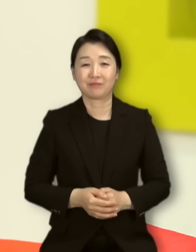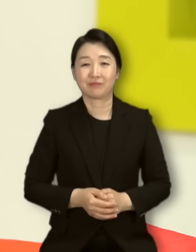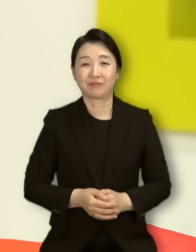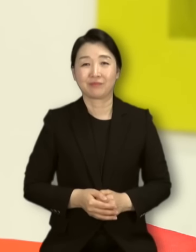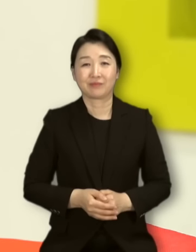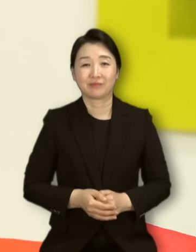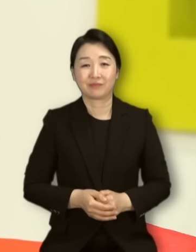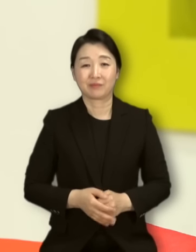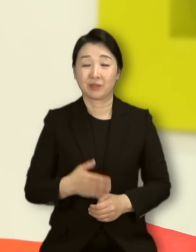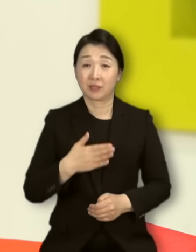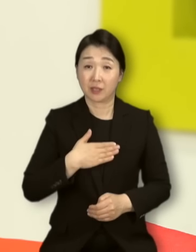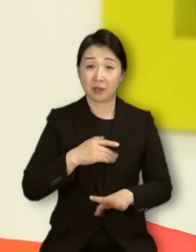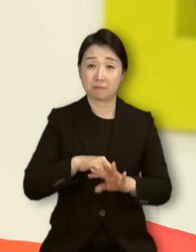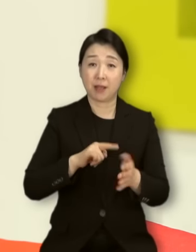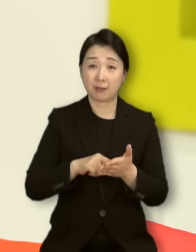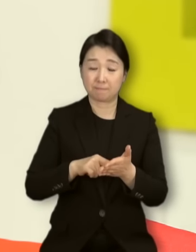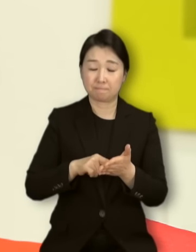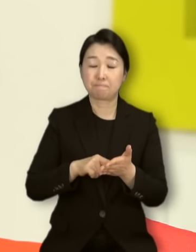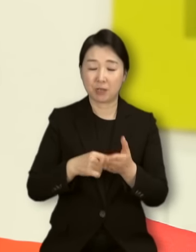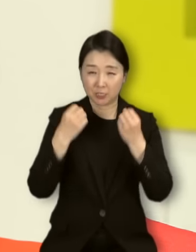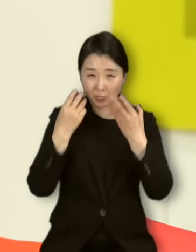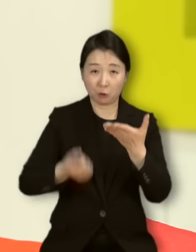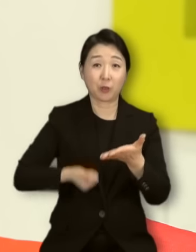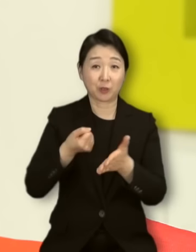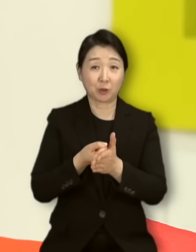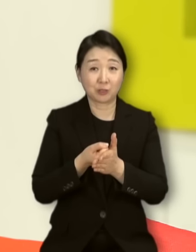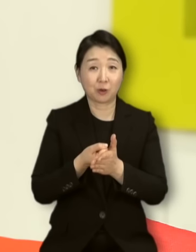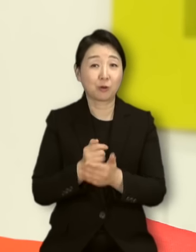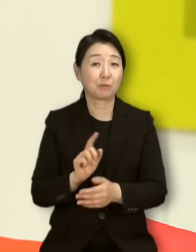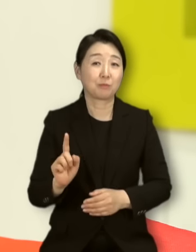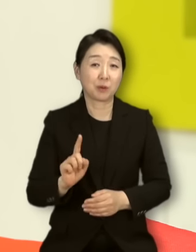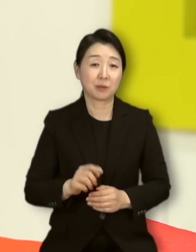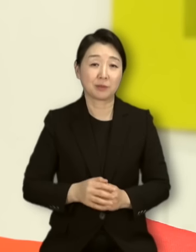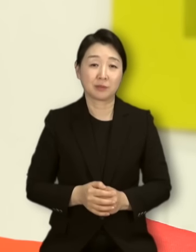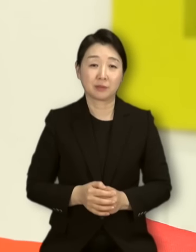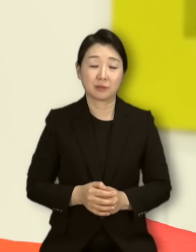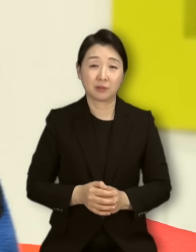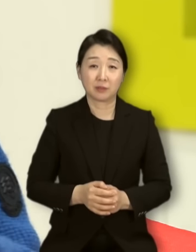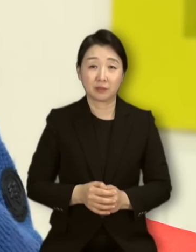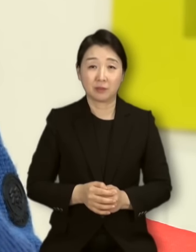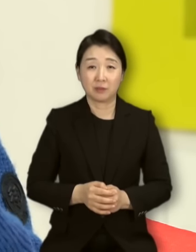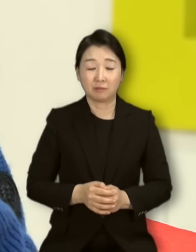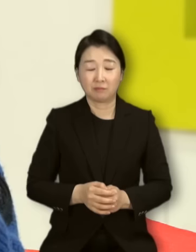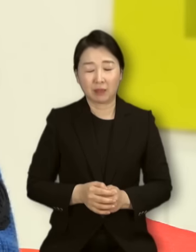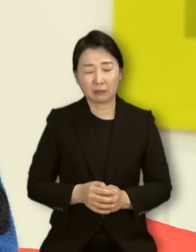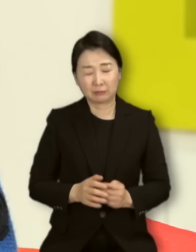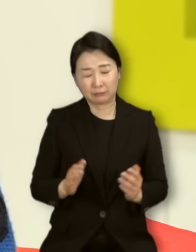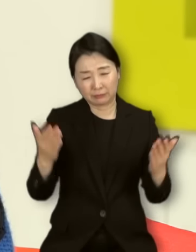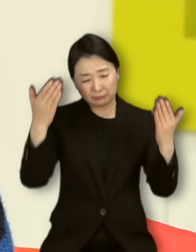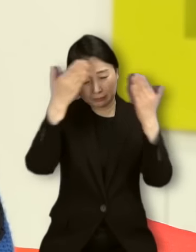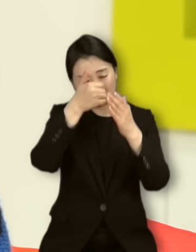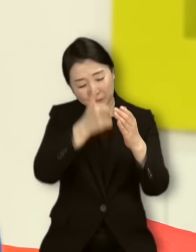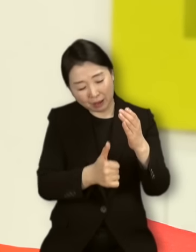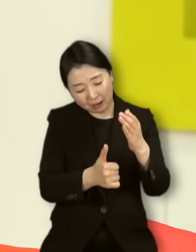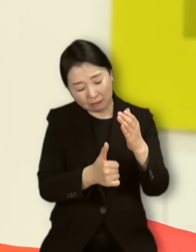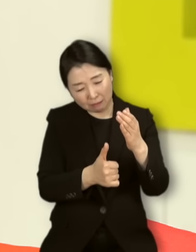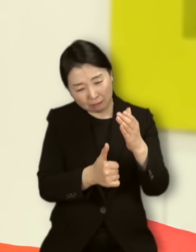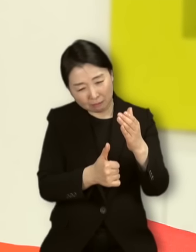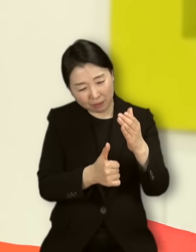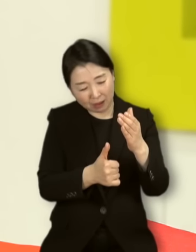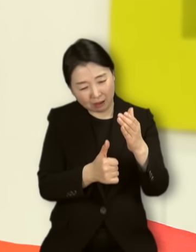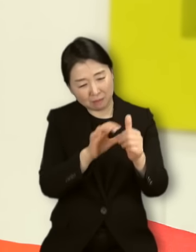그리고 어 제가 마음가짐을 또 새롭게 소위 말해서 좀 구렁텅에서 벗어나는 느낌으로 많이